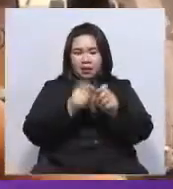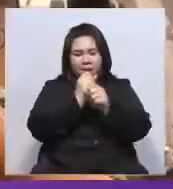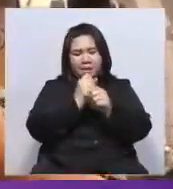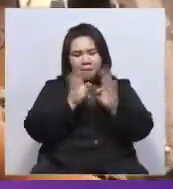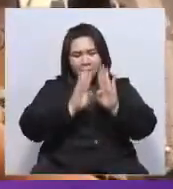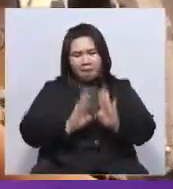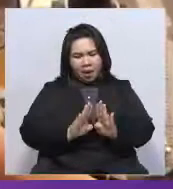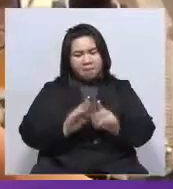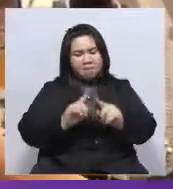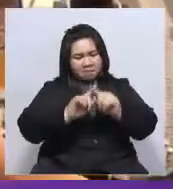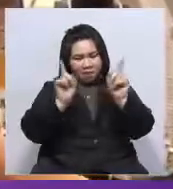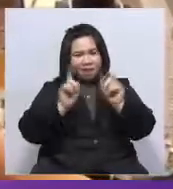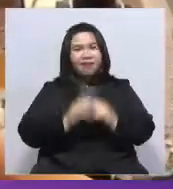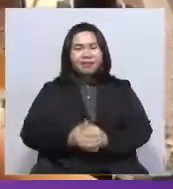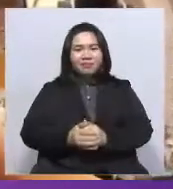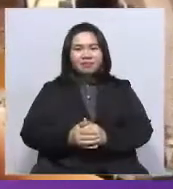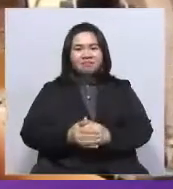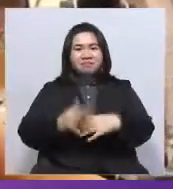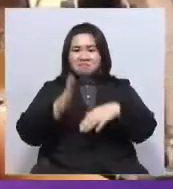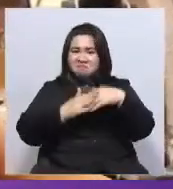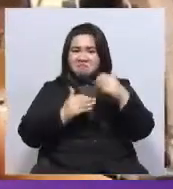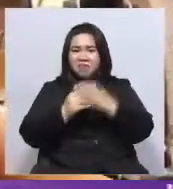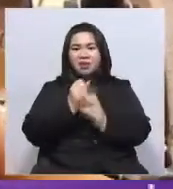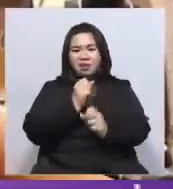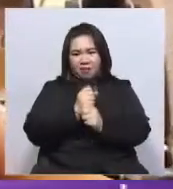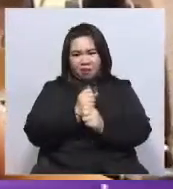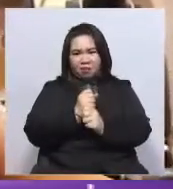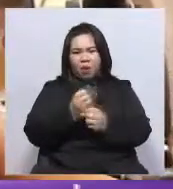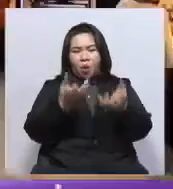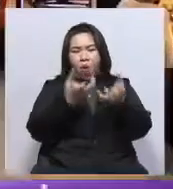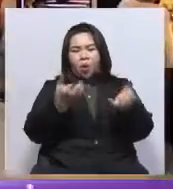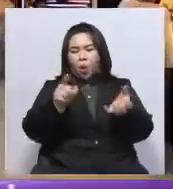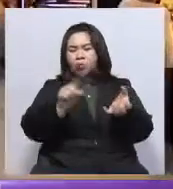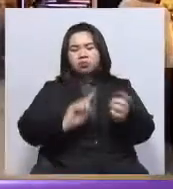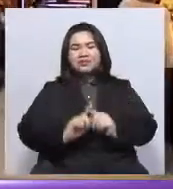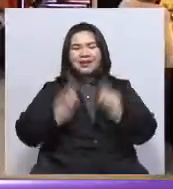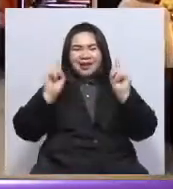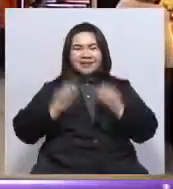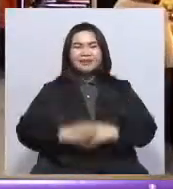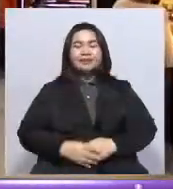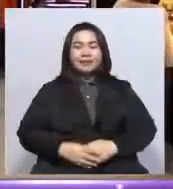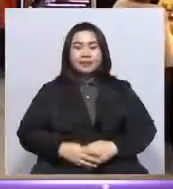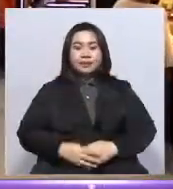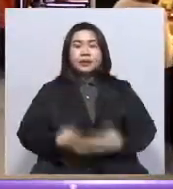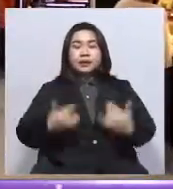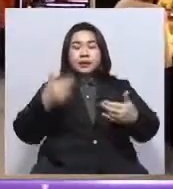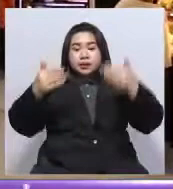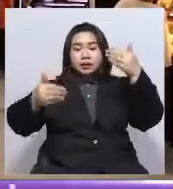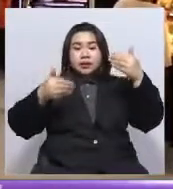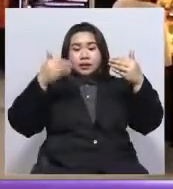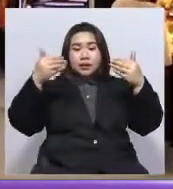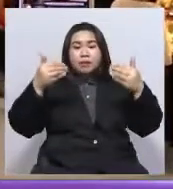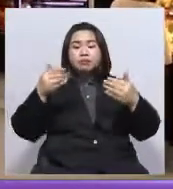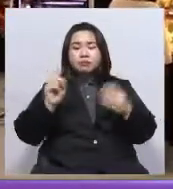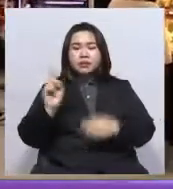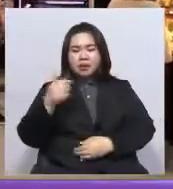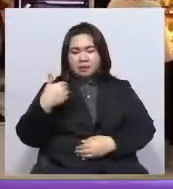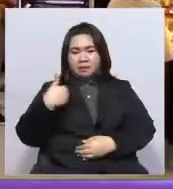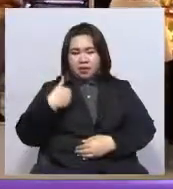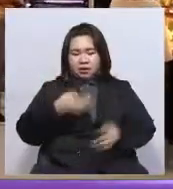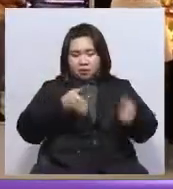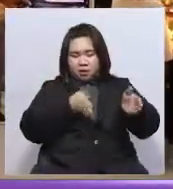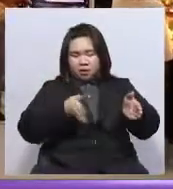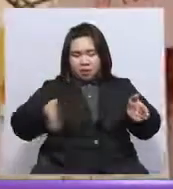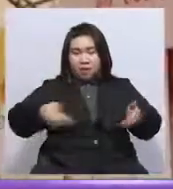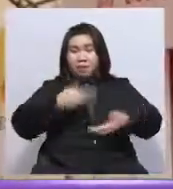ๆเป็นแฮนด์เมดแล้วก็จะแตกต่างจากเครื่องเงินทั่วๆไปอะค่ะ สำหรับการจัดงานในครั้งนี้ประกอบด้วยบูธจำหน่ายผลิ